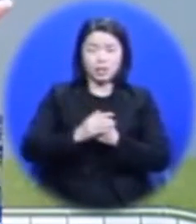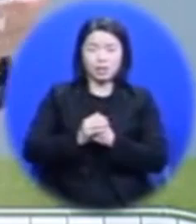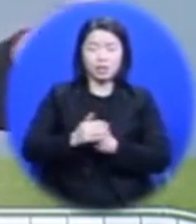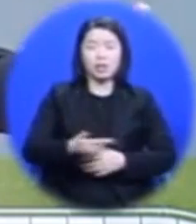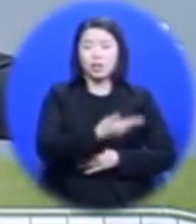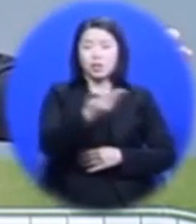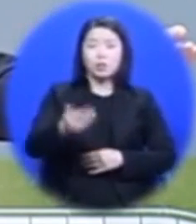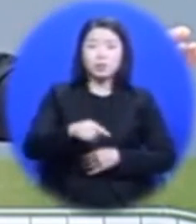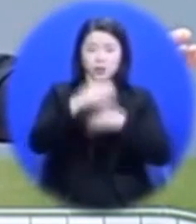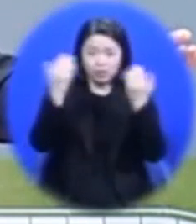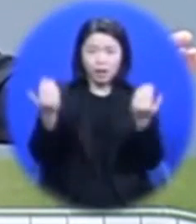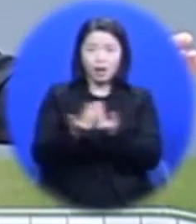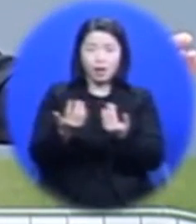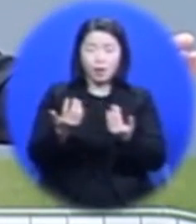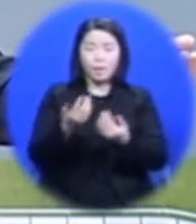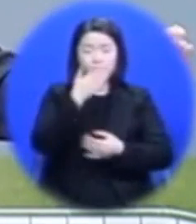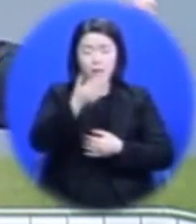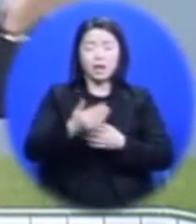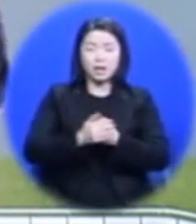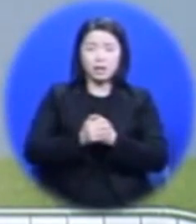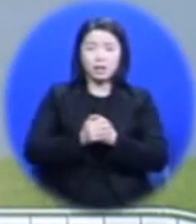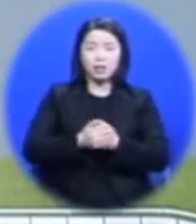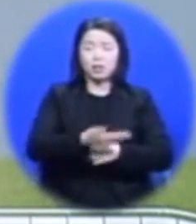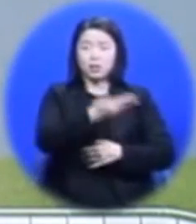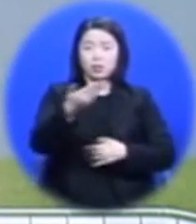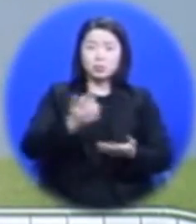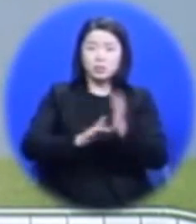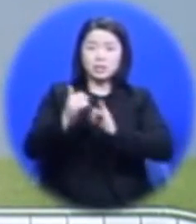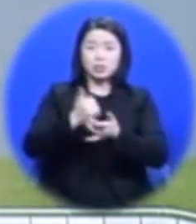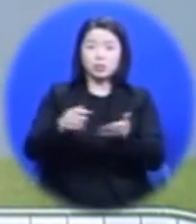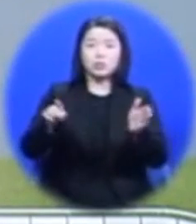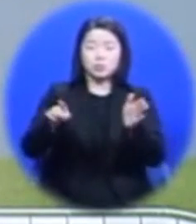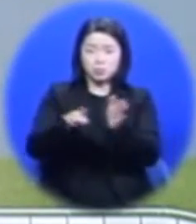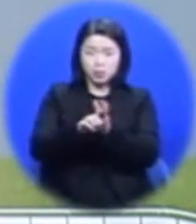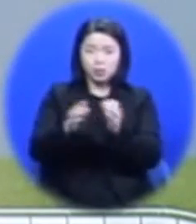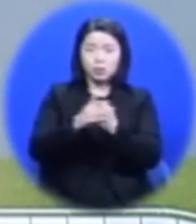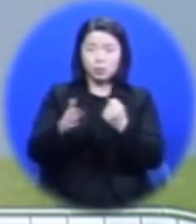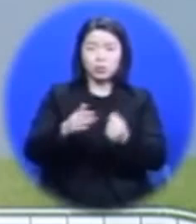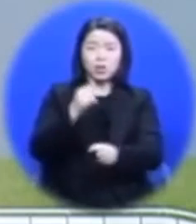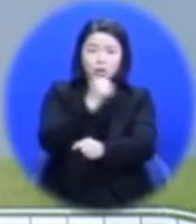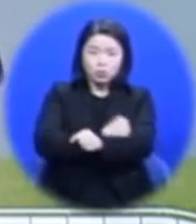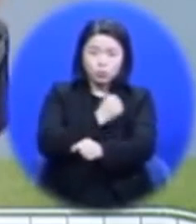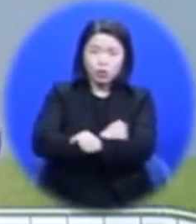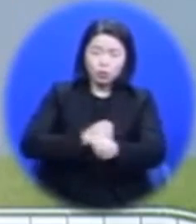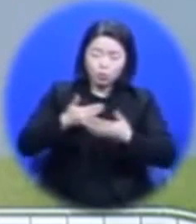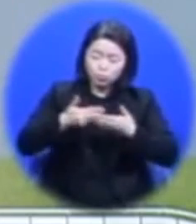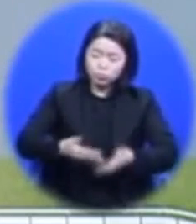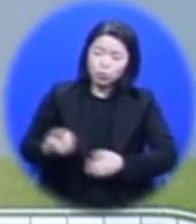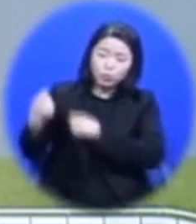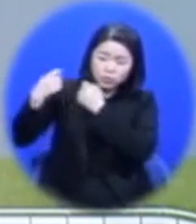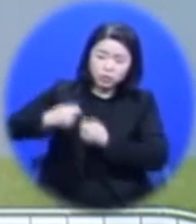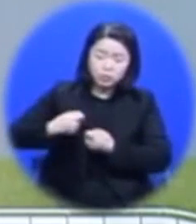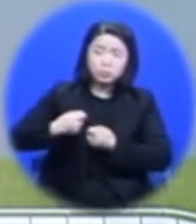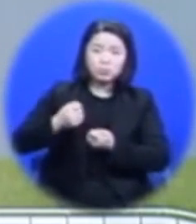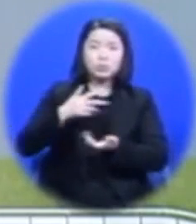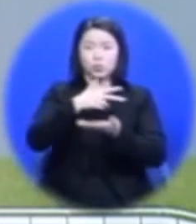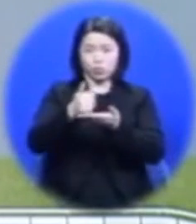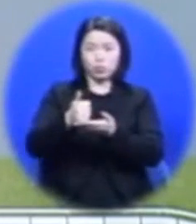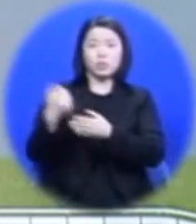여러분들이 다 거기에 해당되시는 분입니다. 여러분은 예수 믿으셨으니까 수고하고 무거운 짐 다 주님께서 짊어져